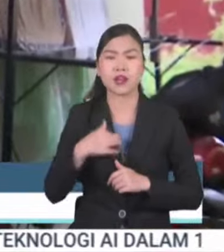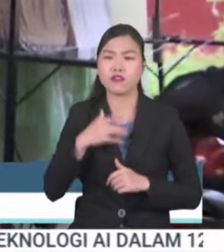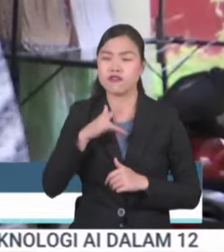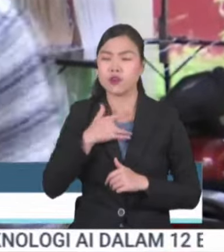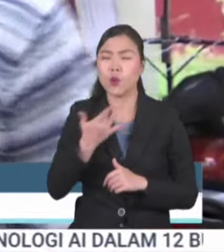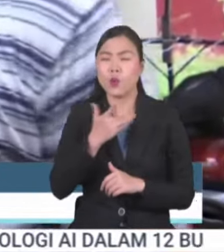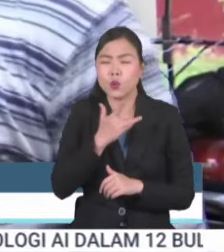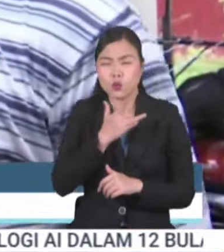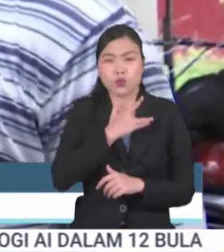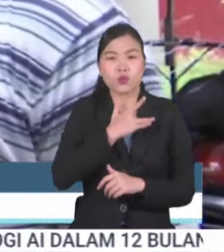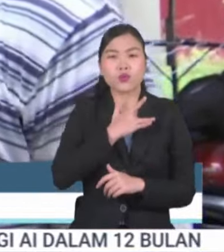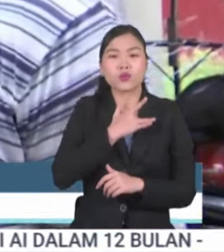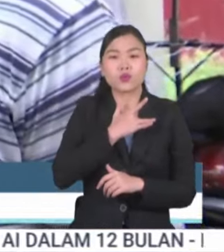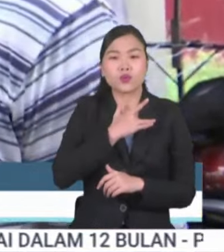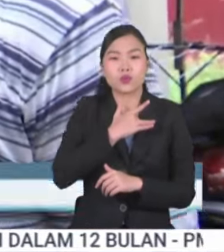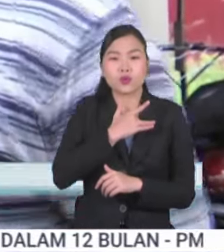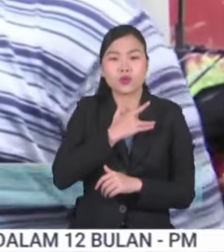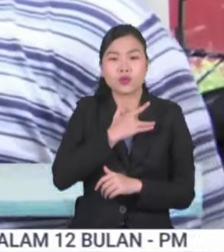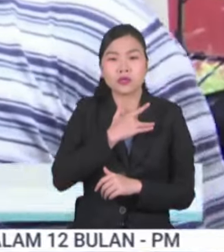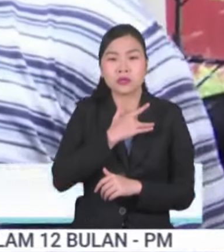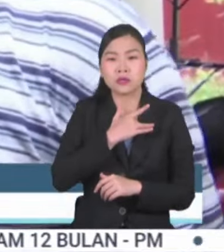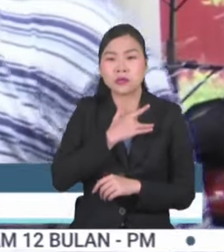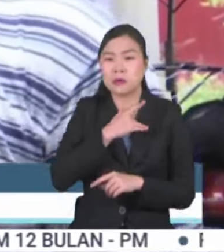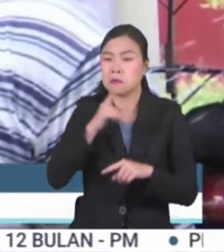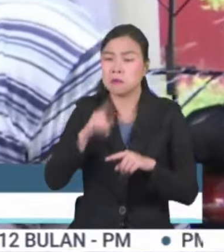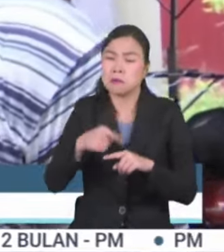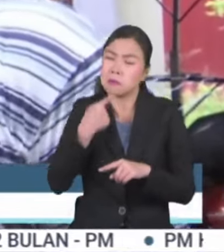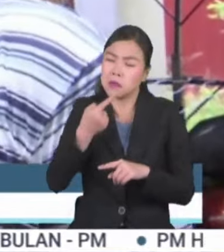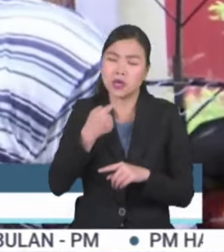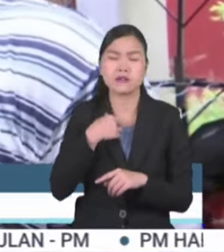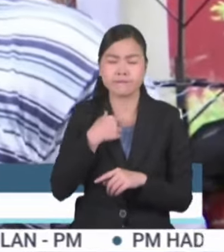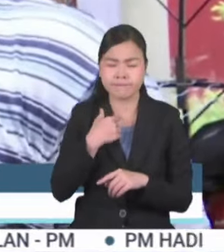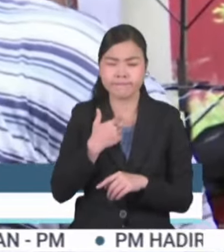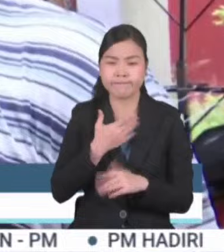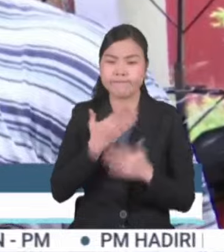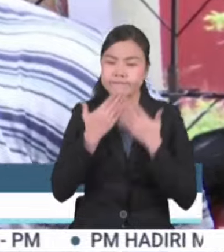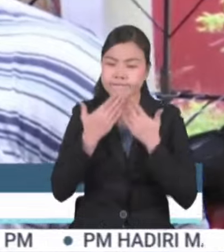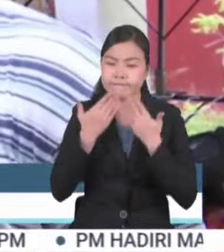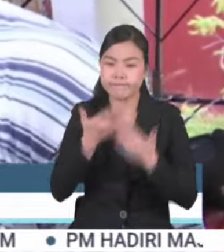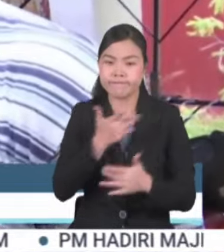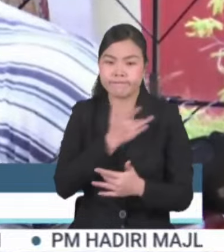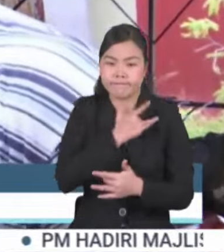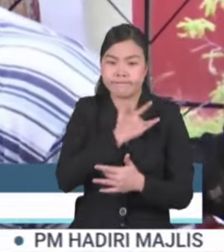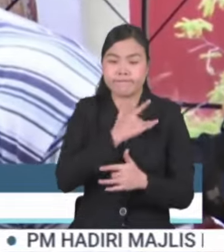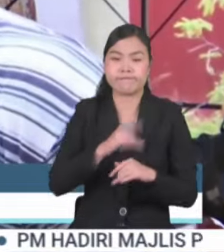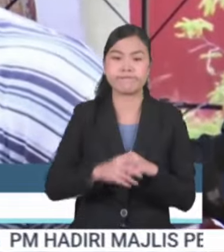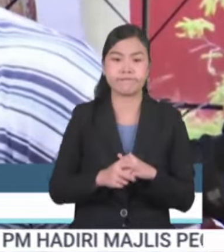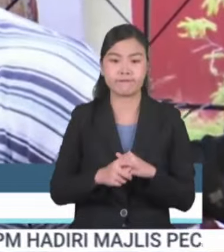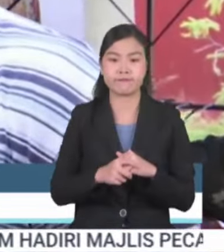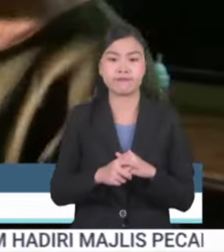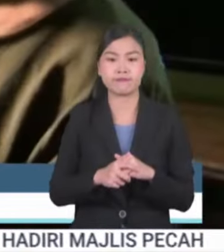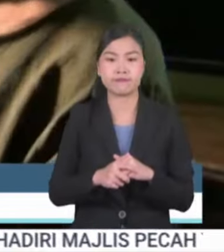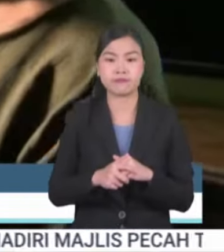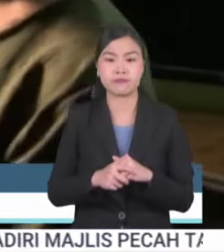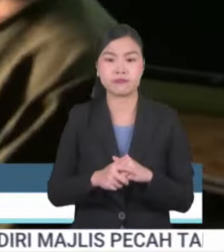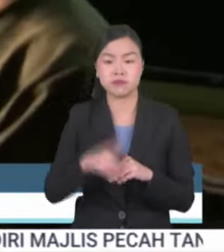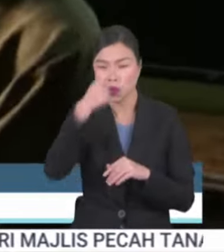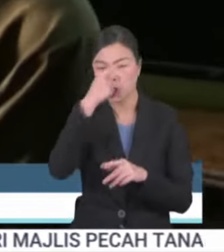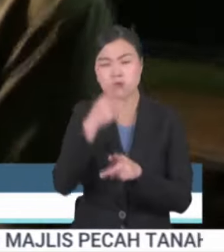cik. Saya tak boleh cakap ya, macam itu. Sebab bukan itu jadi macam ni kan, kita